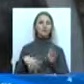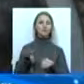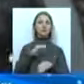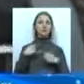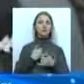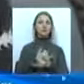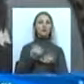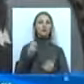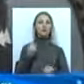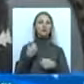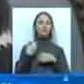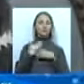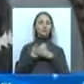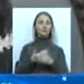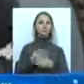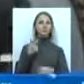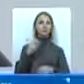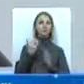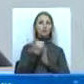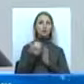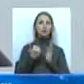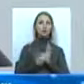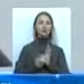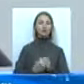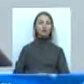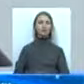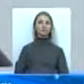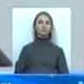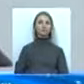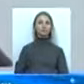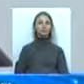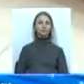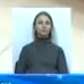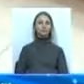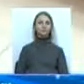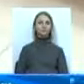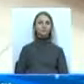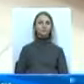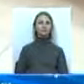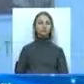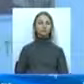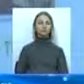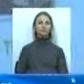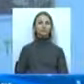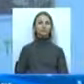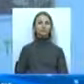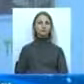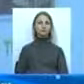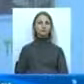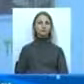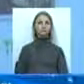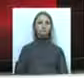да мемлекеттік бағдарламалар шеңберінде қаржылай қолдау көрсетіліп келеді. Нұргүл Нұрбайқызы, Василий Вережников, Көкші